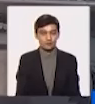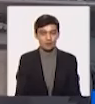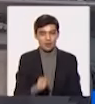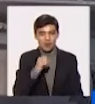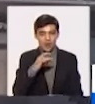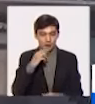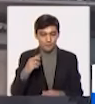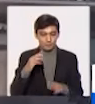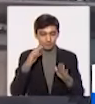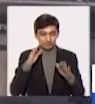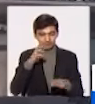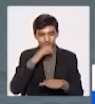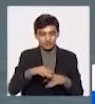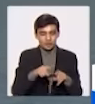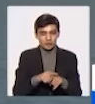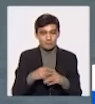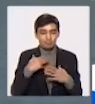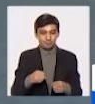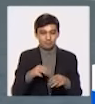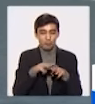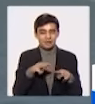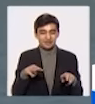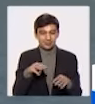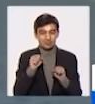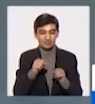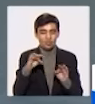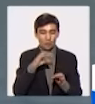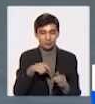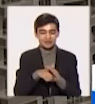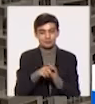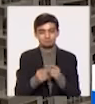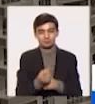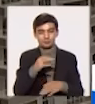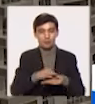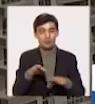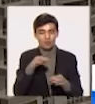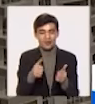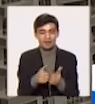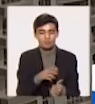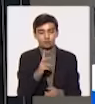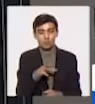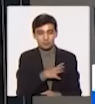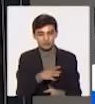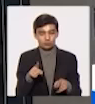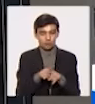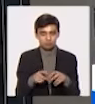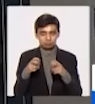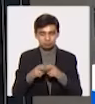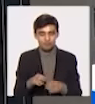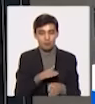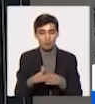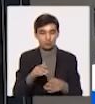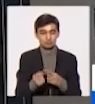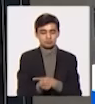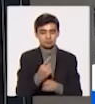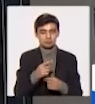елінің денсаулық сақтау министрлігі соңғы жаңа деректер бұрын осы диагноз қойылған адамдардың айналасындағы азаматтарды жіті тексеру кезінде